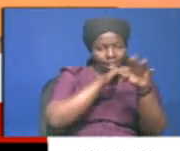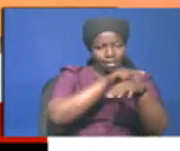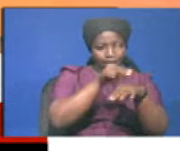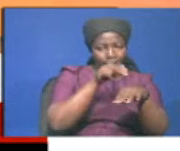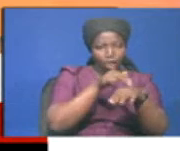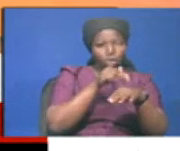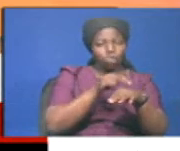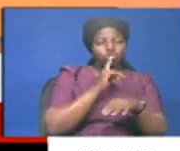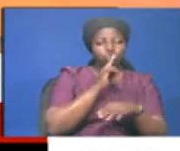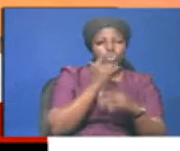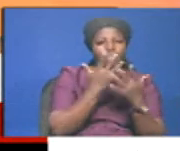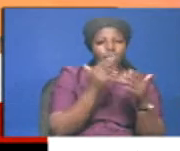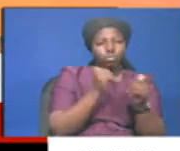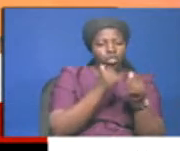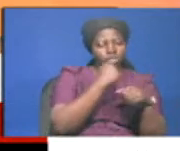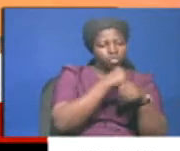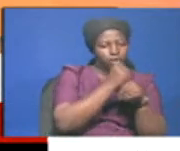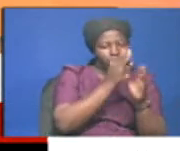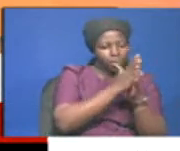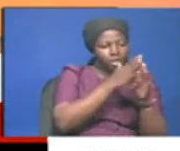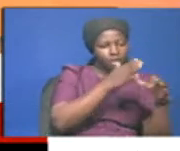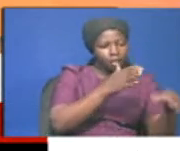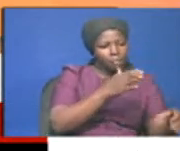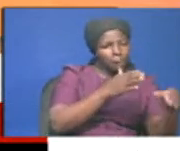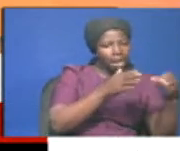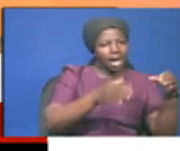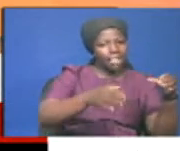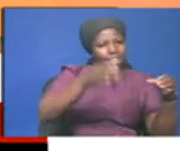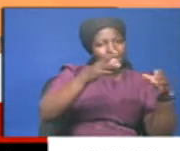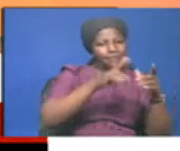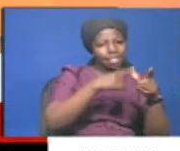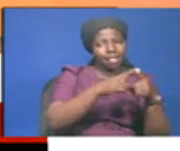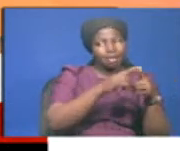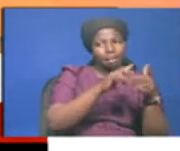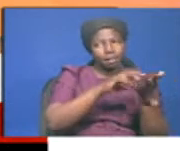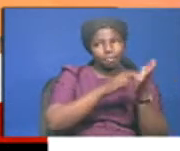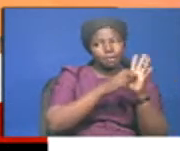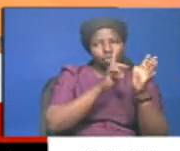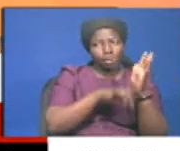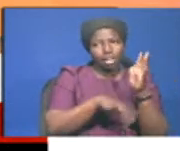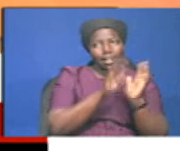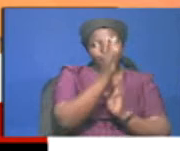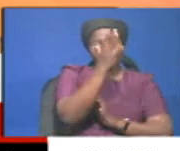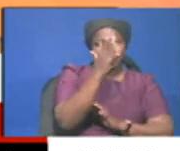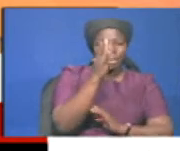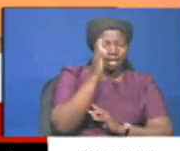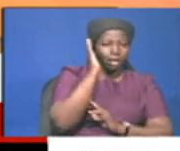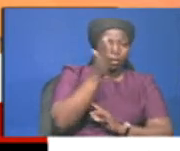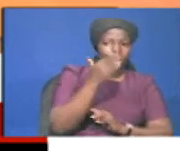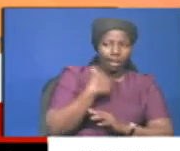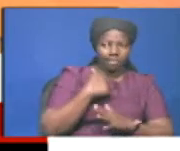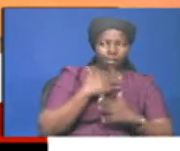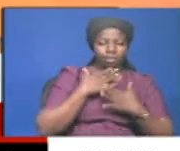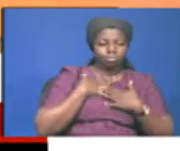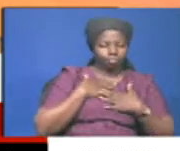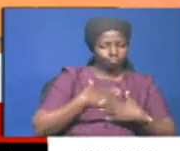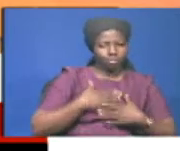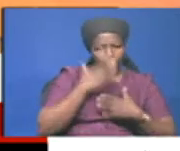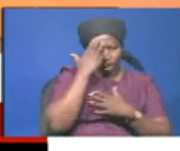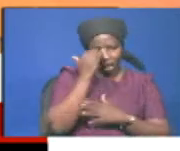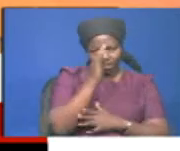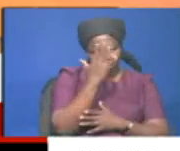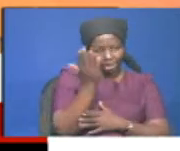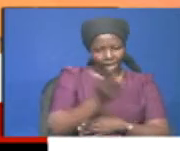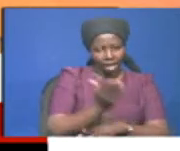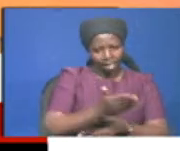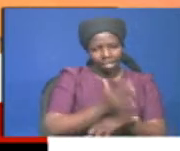kwa kutumia plastiki, ina maanisha ya kwamba basi miti imepata afueni. Manake hakuna ule ukataji ambao unaendelea. Tuzungumze tu kuhusiana na